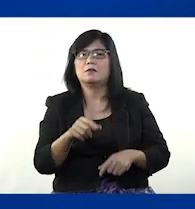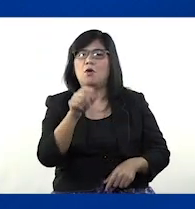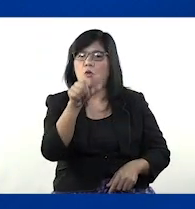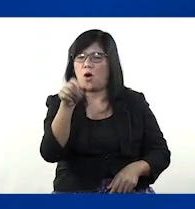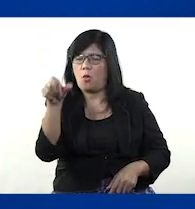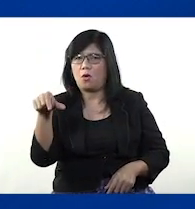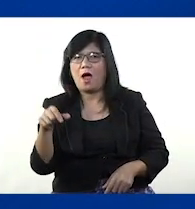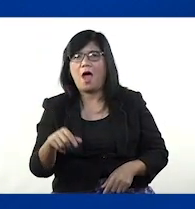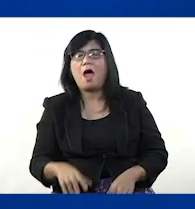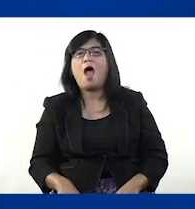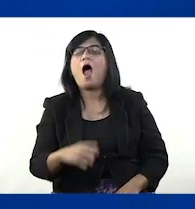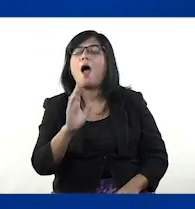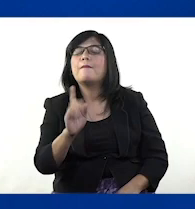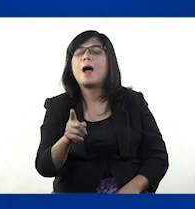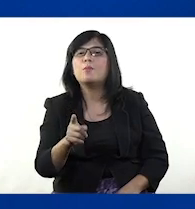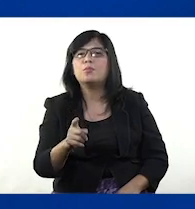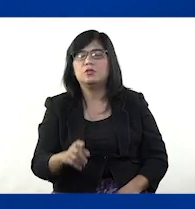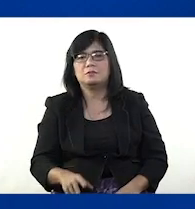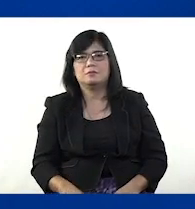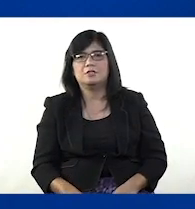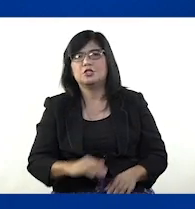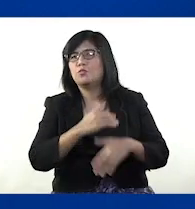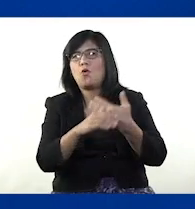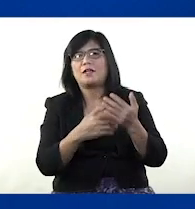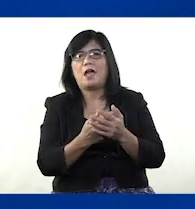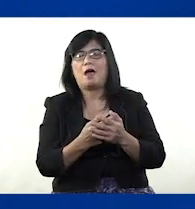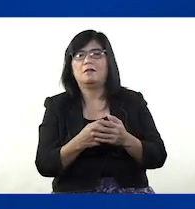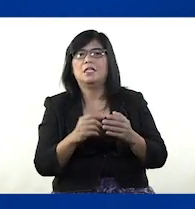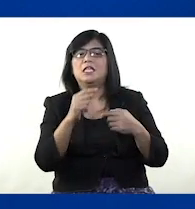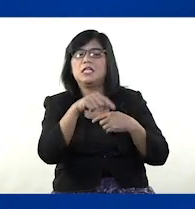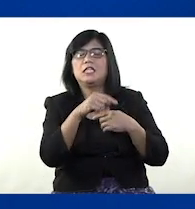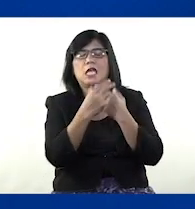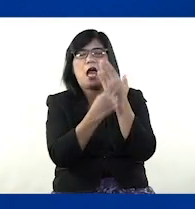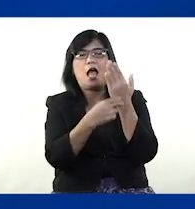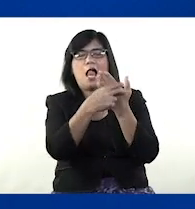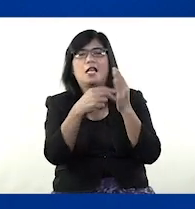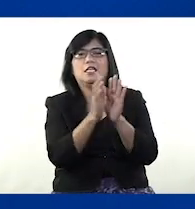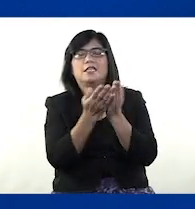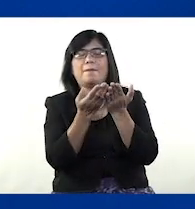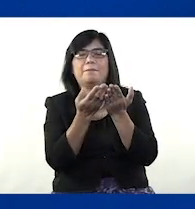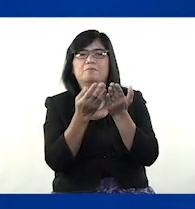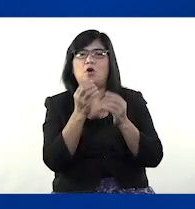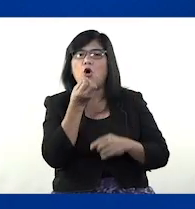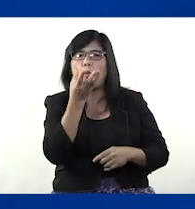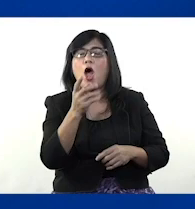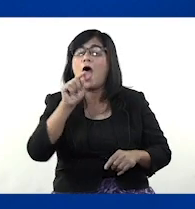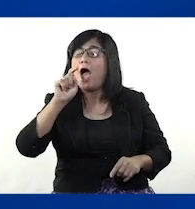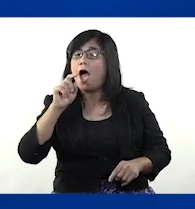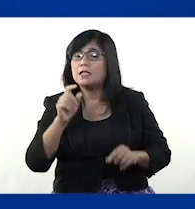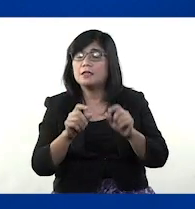Hai muach Oke dominasinya rapper soal the the Bible ini Alkitab ngomong tiap-tiap orang harus